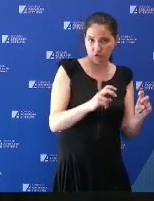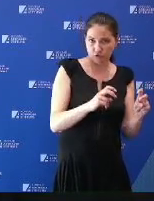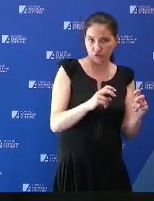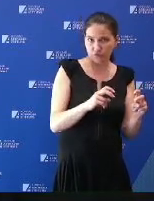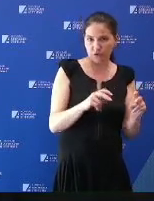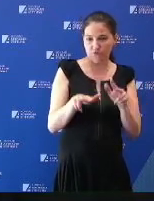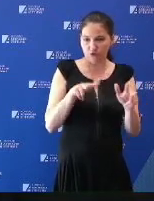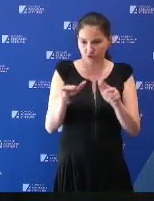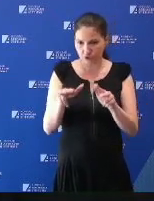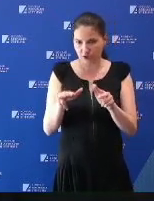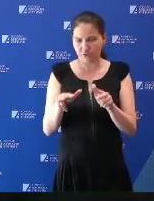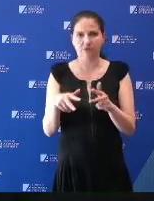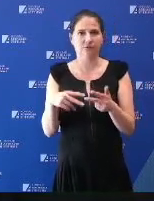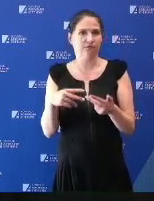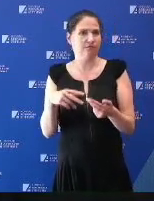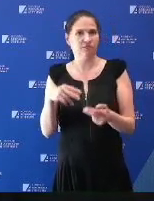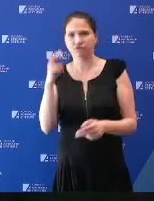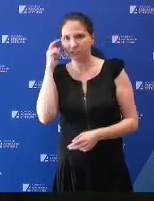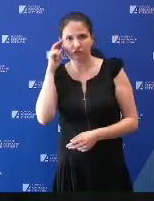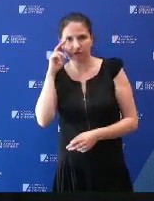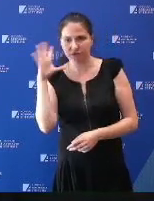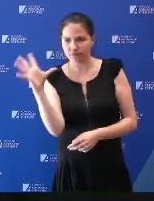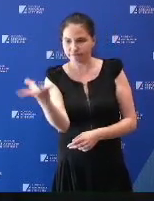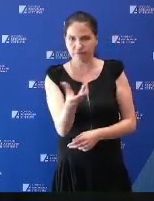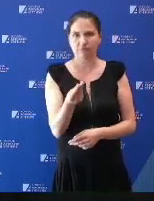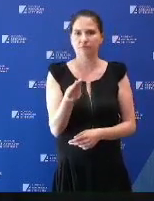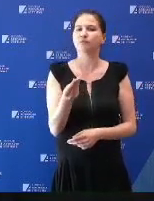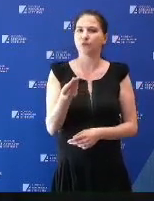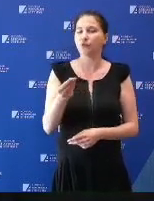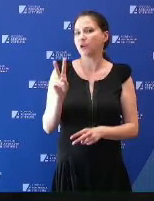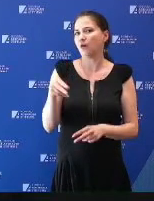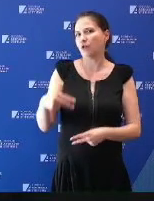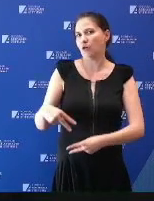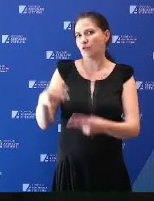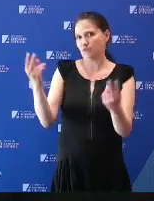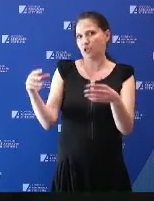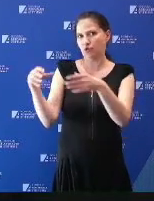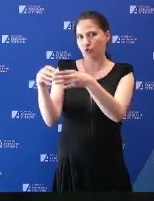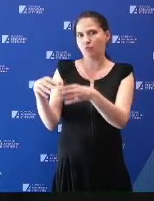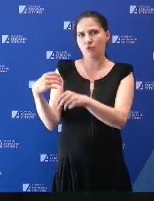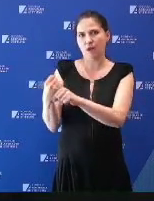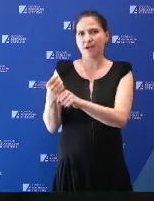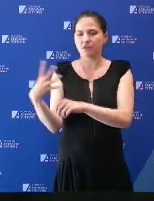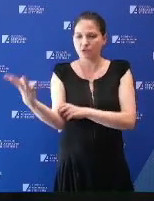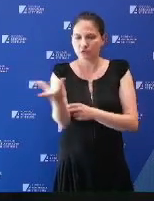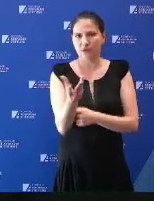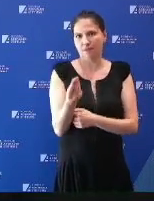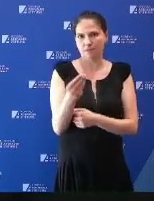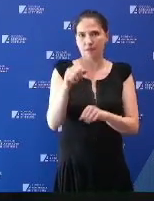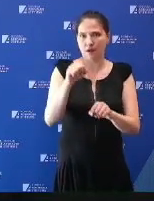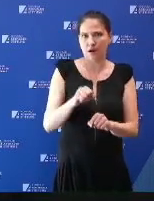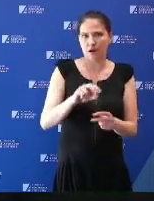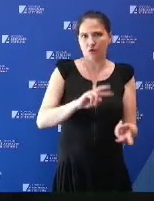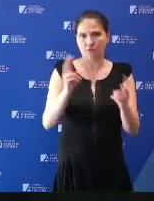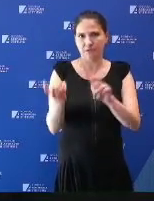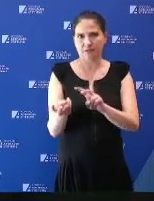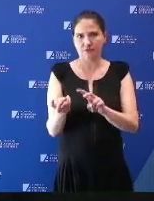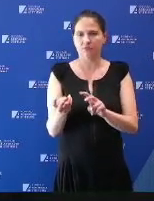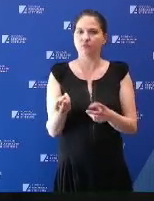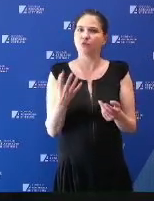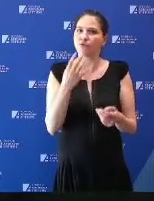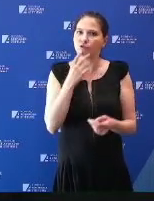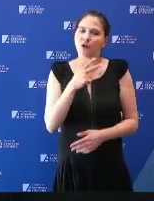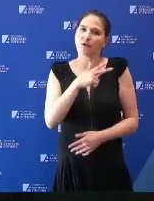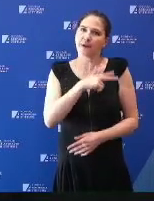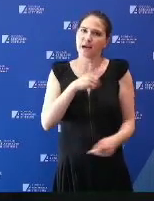Wissenschaft und der öffentlichen Hand entsprechend fördern und der Gesellschaft das Ganze in